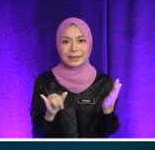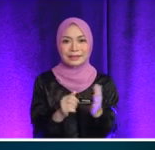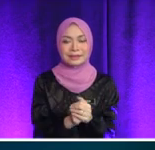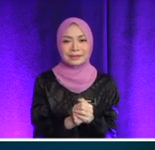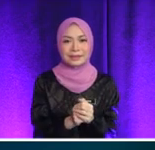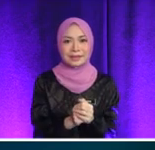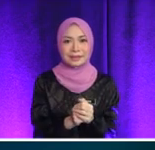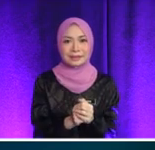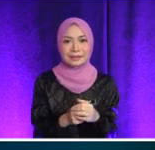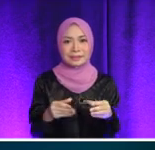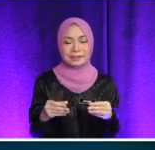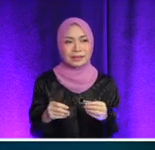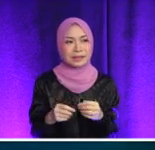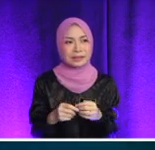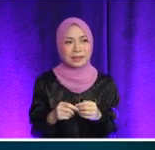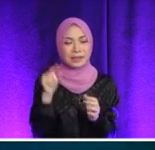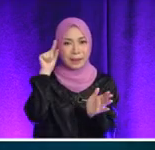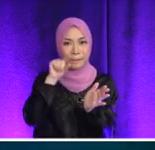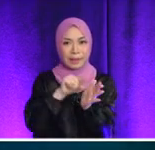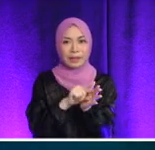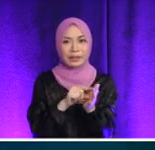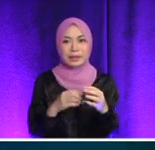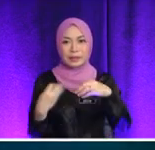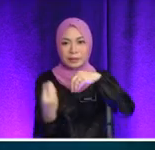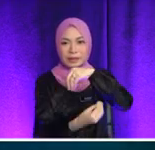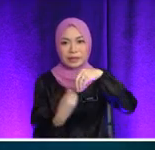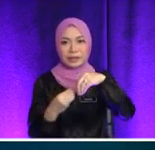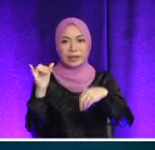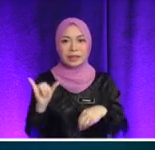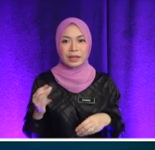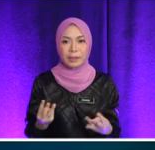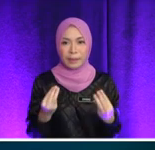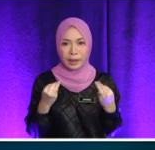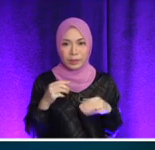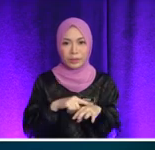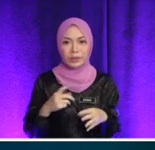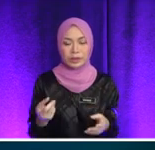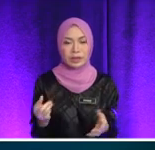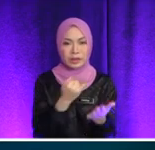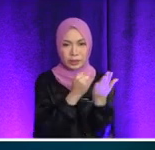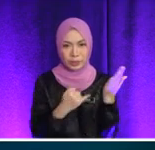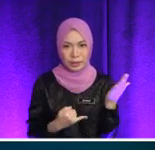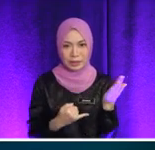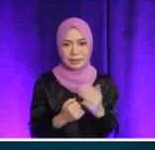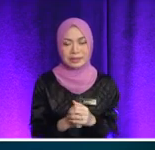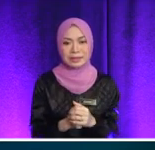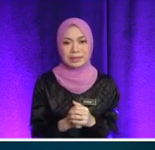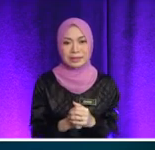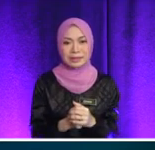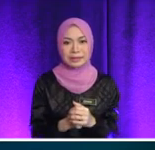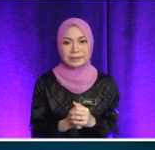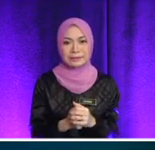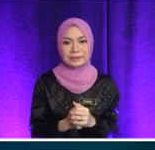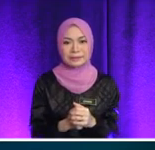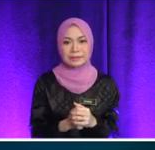menggambar kain suasana yang hendak dilukis pelukism berpendapat bahwa Harmoni Yang